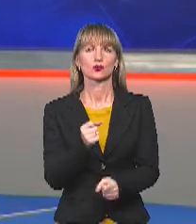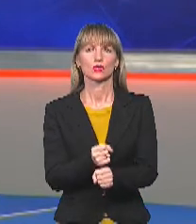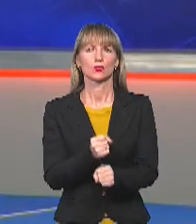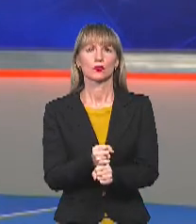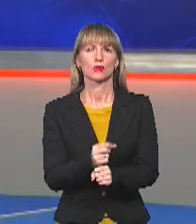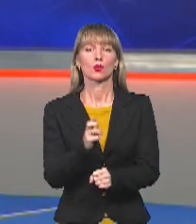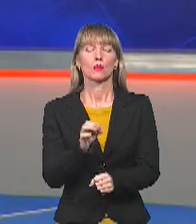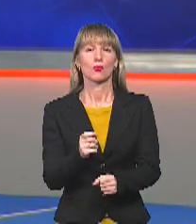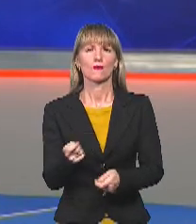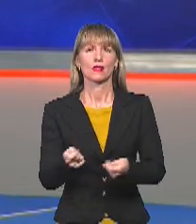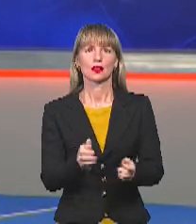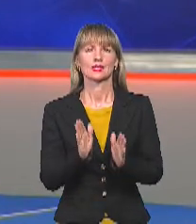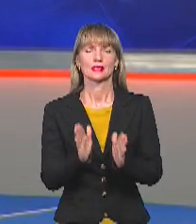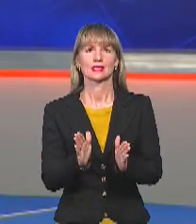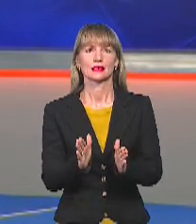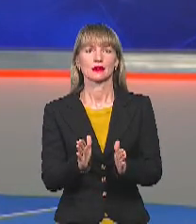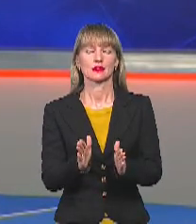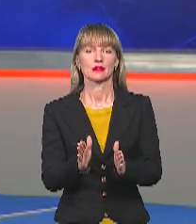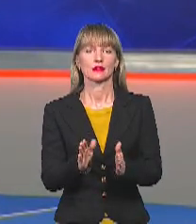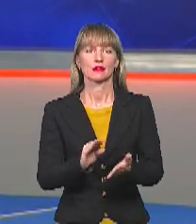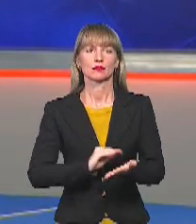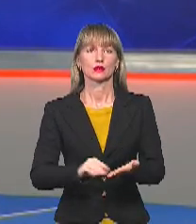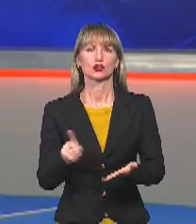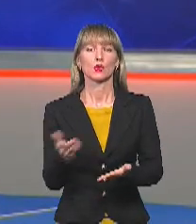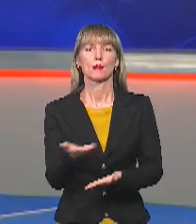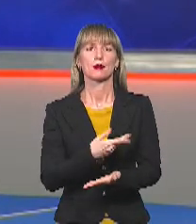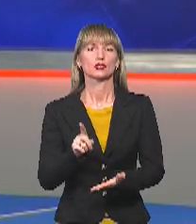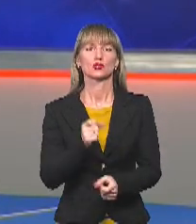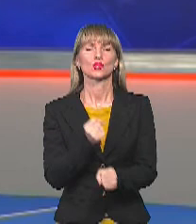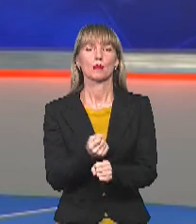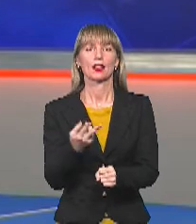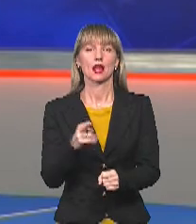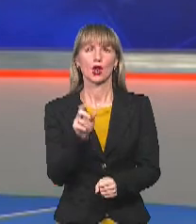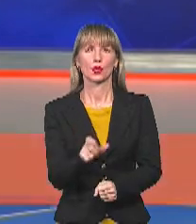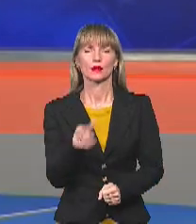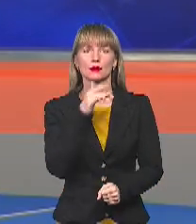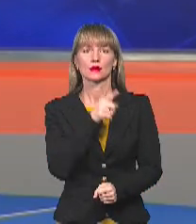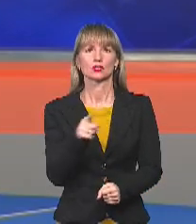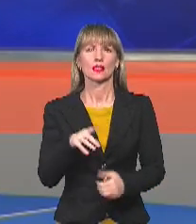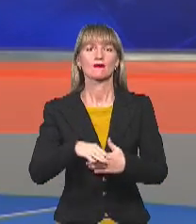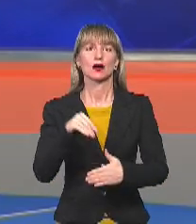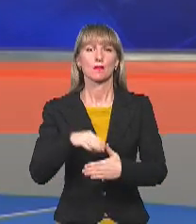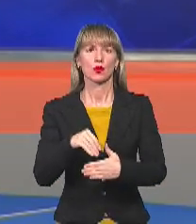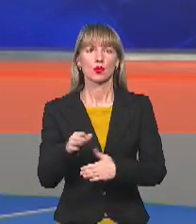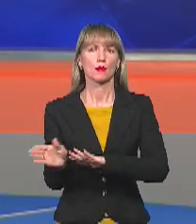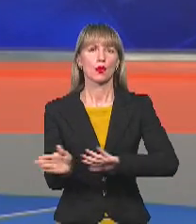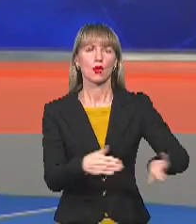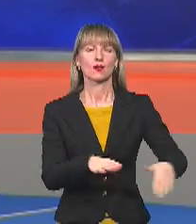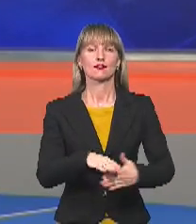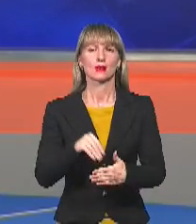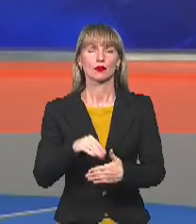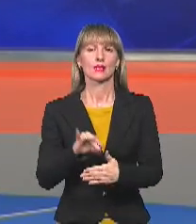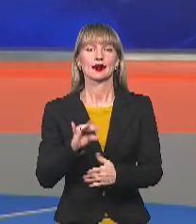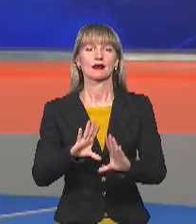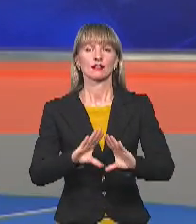бо влада тільки декларує, що ми щось робимо для людей під час виборів. Проходять вибори